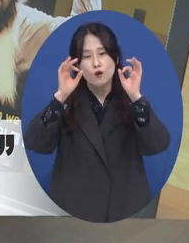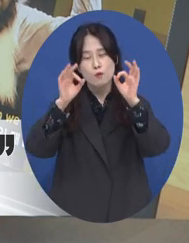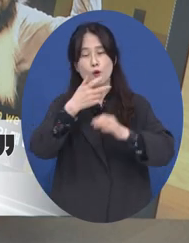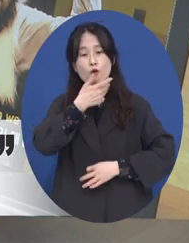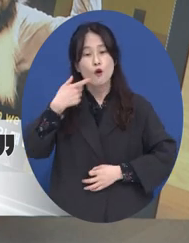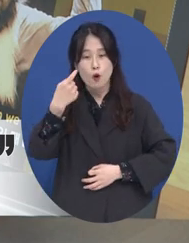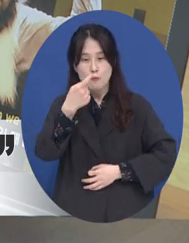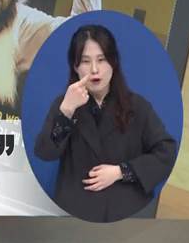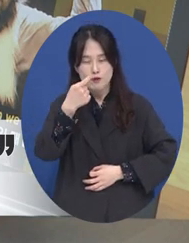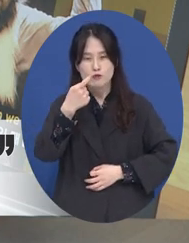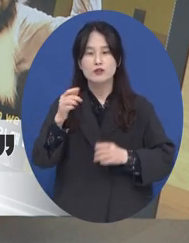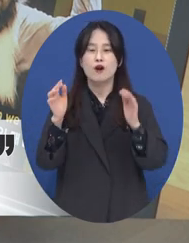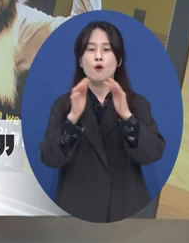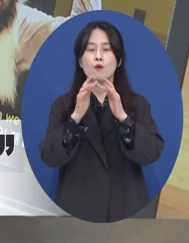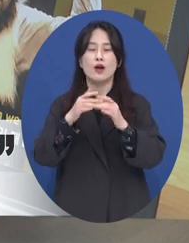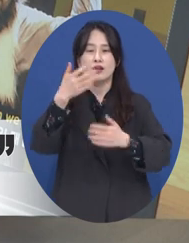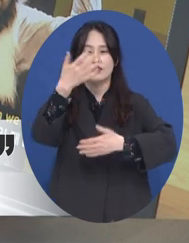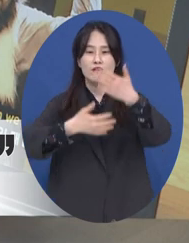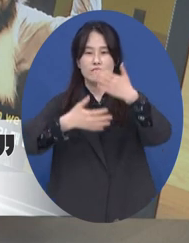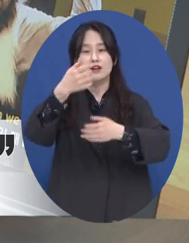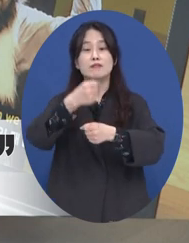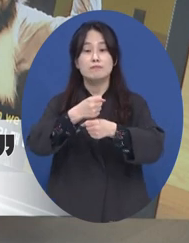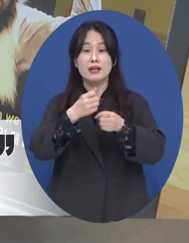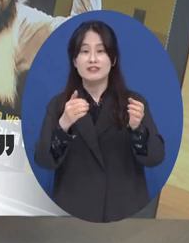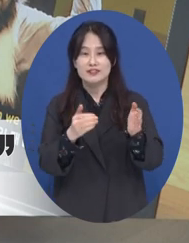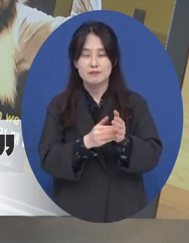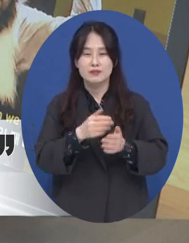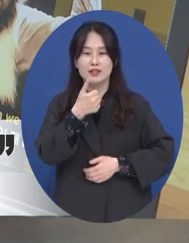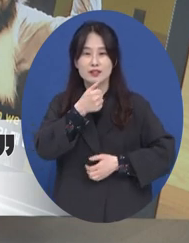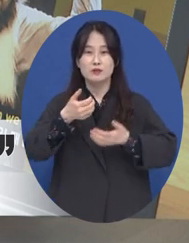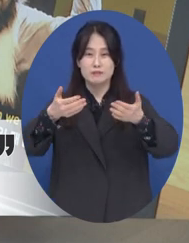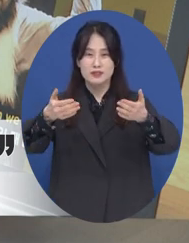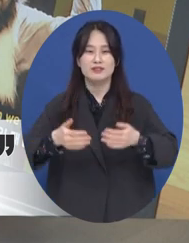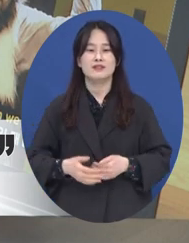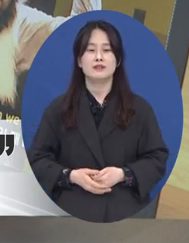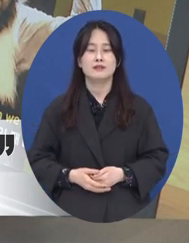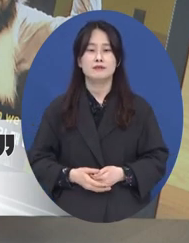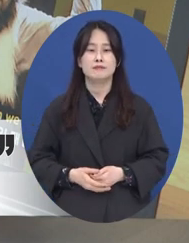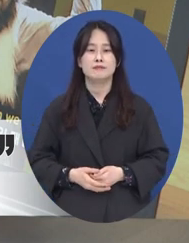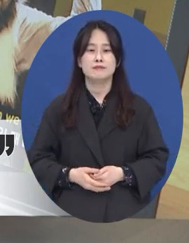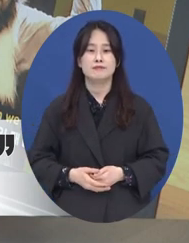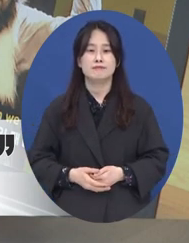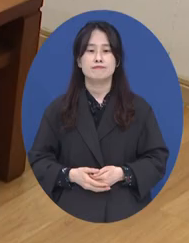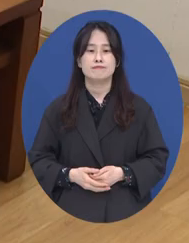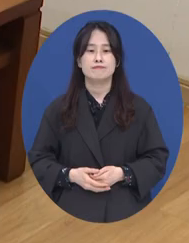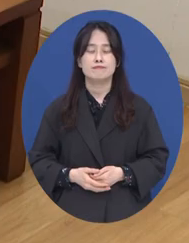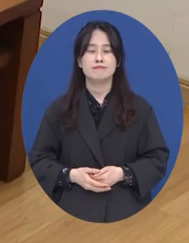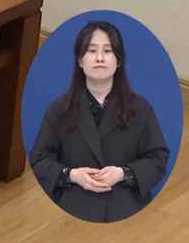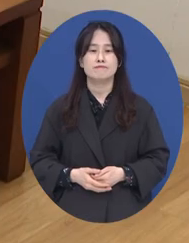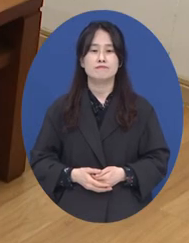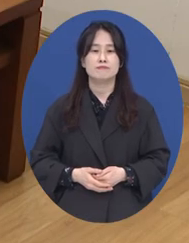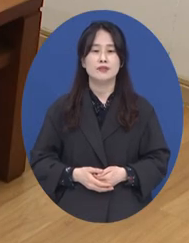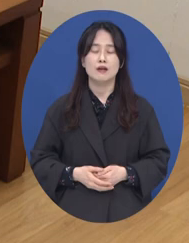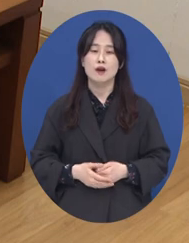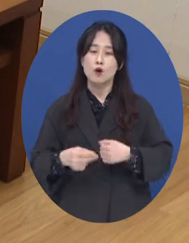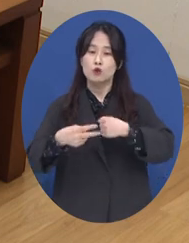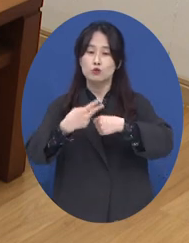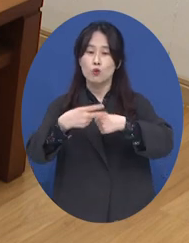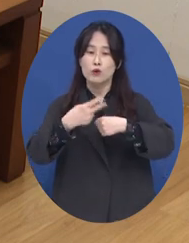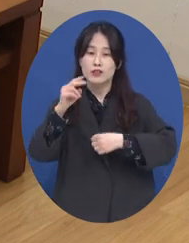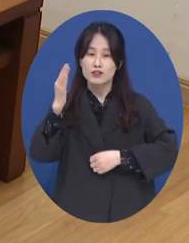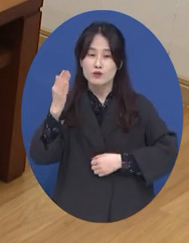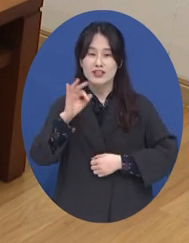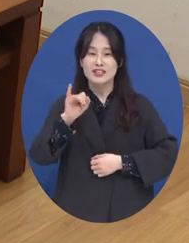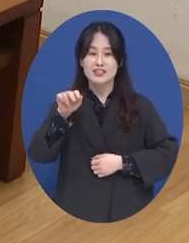영어를 배울 수 있는 온라인 콘텐츠를 만들었습니다 수창 승 기자가 소개합니다 초등학교